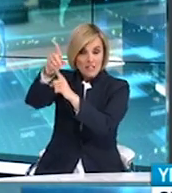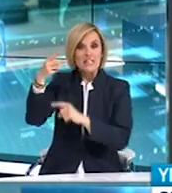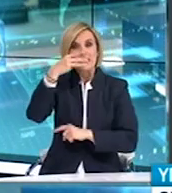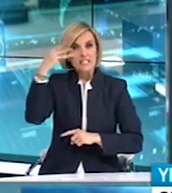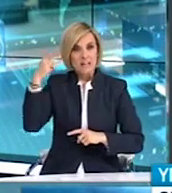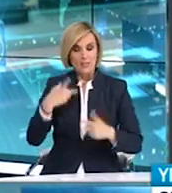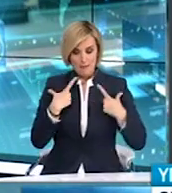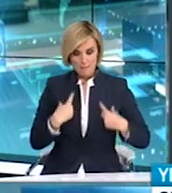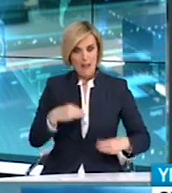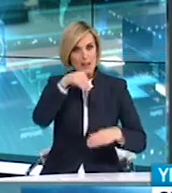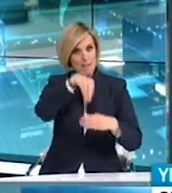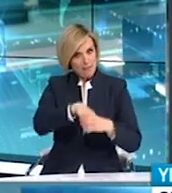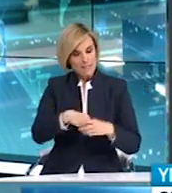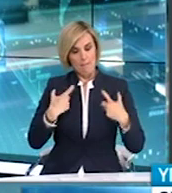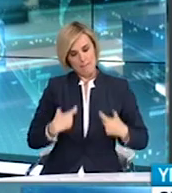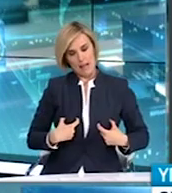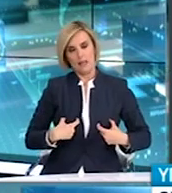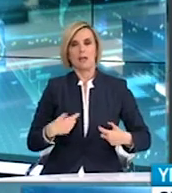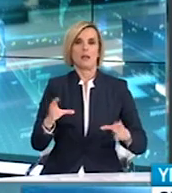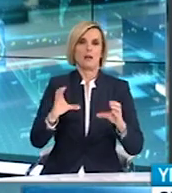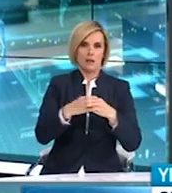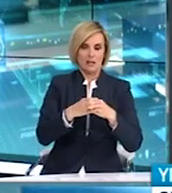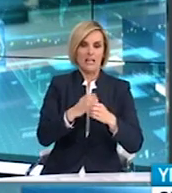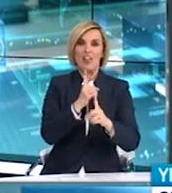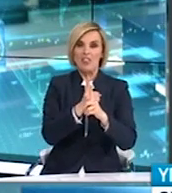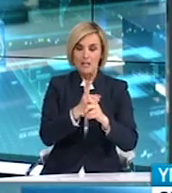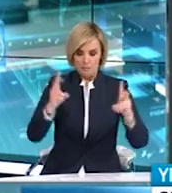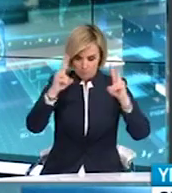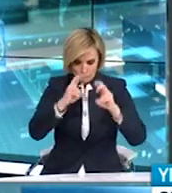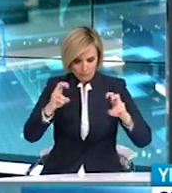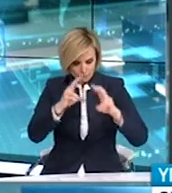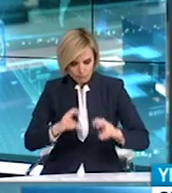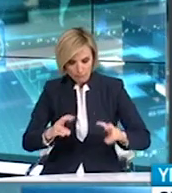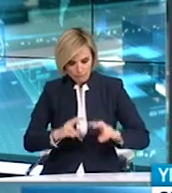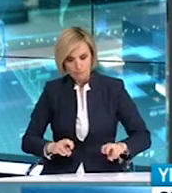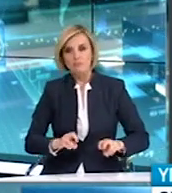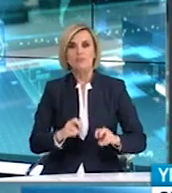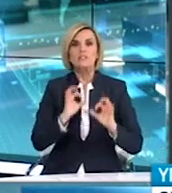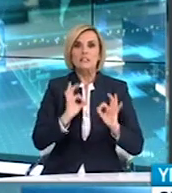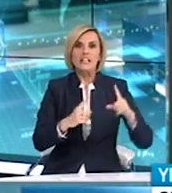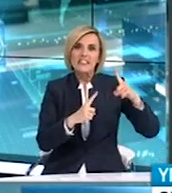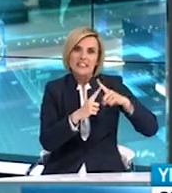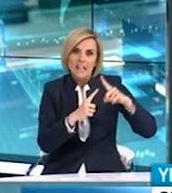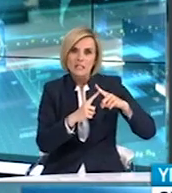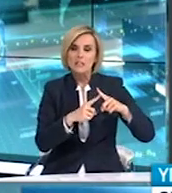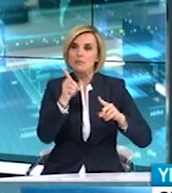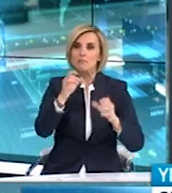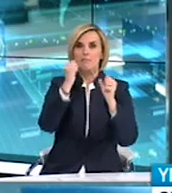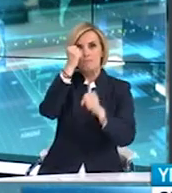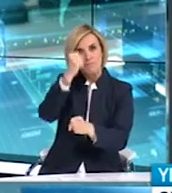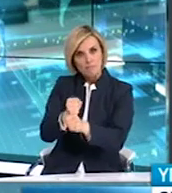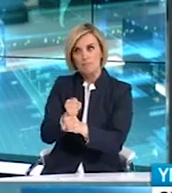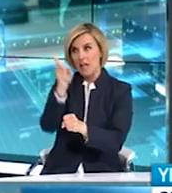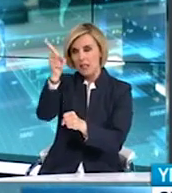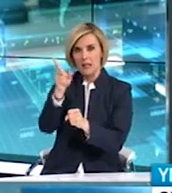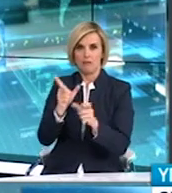της Γενικής Γραμματείας, 4 συνεργεία, για να γίνουν οι απαραίτητοι έλεγχοι, τα απαραίτητα τεστ. Θα παραμείνουν